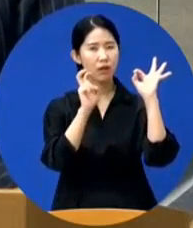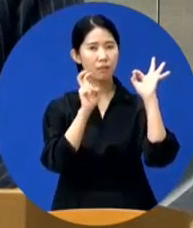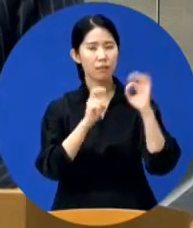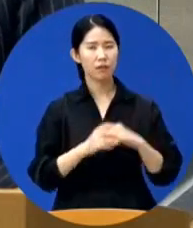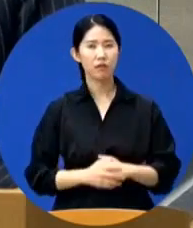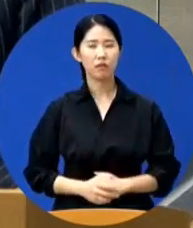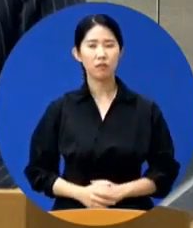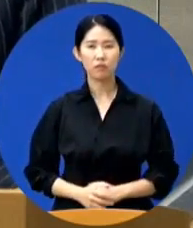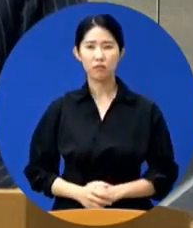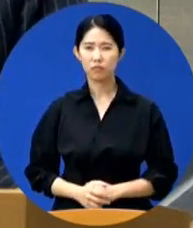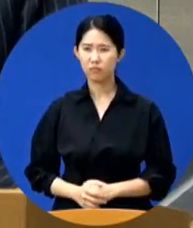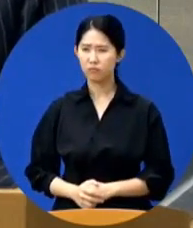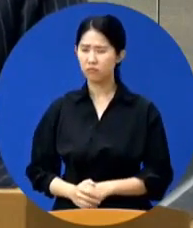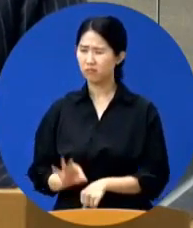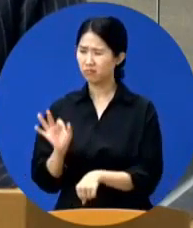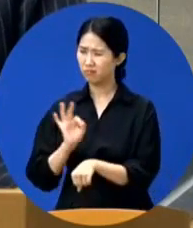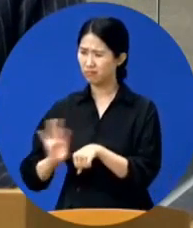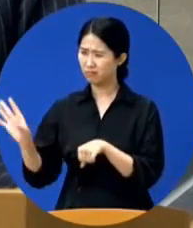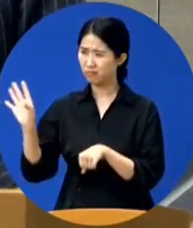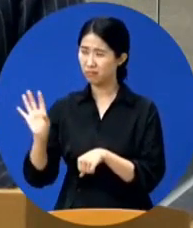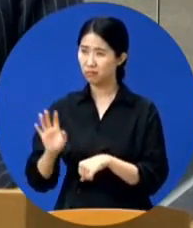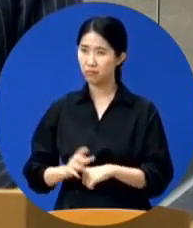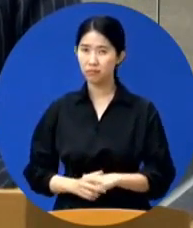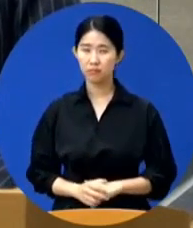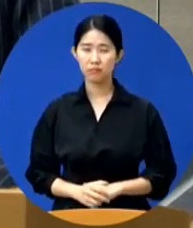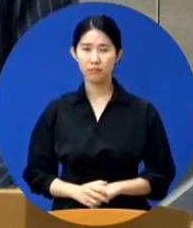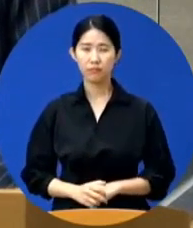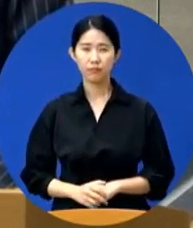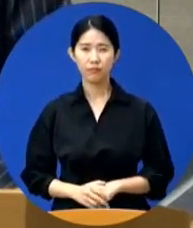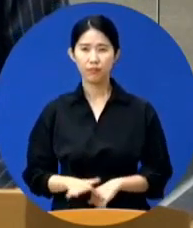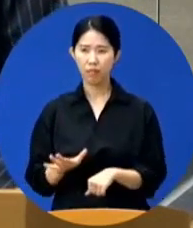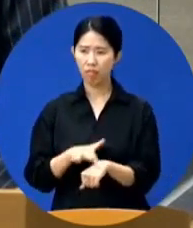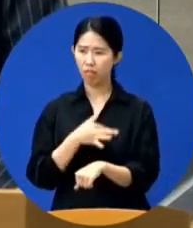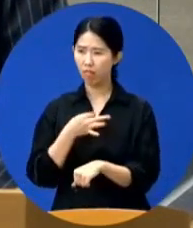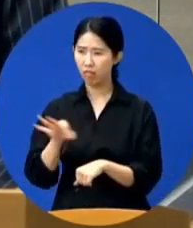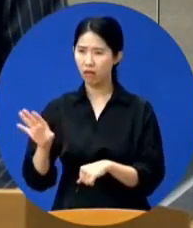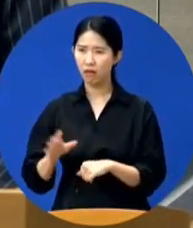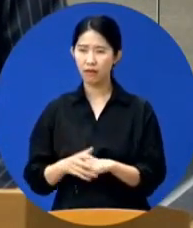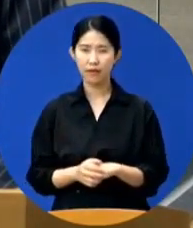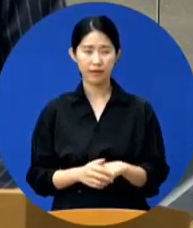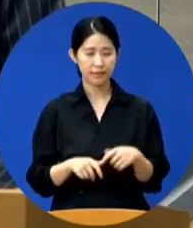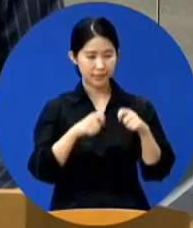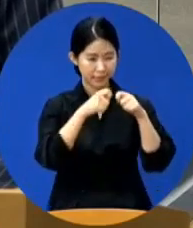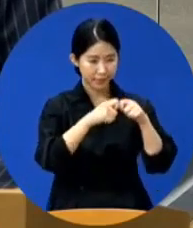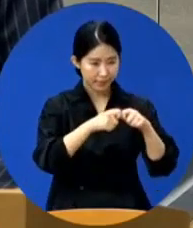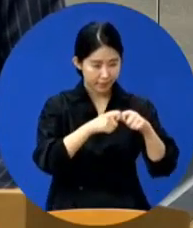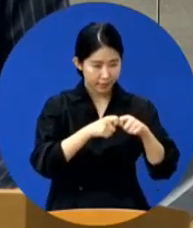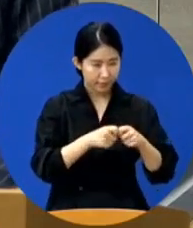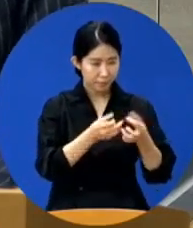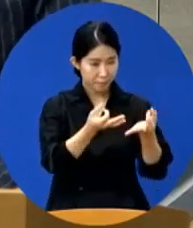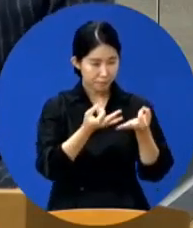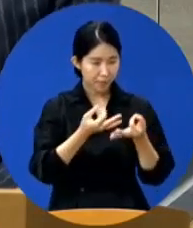너무 이렇게 성의 없이 했다는 생각이 드시죠? 이렇게 뭐 자세하게 눈썰미 있게 봐주셔서 감사하고요. 제가 고치겠습니다.